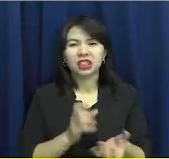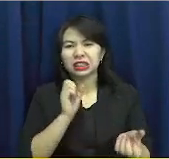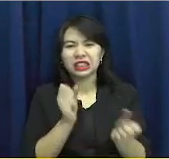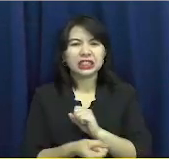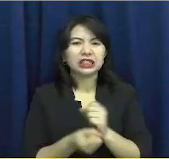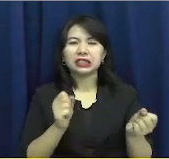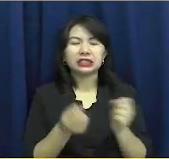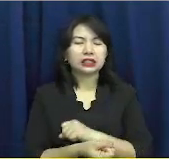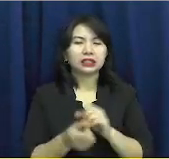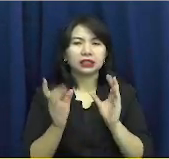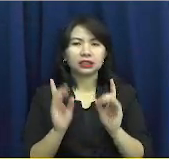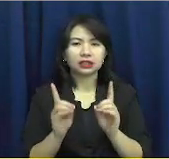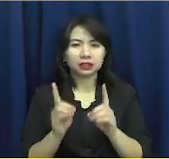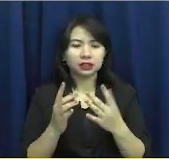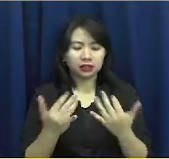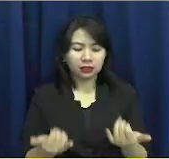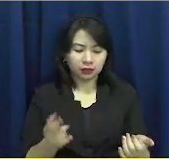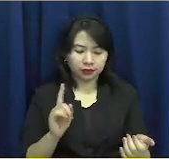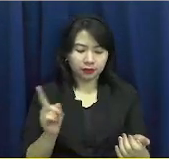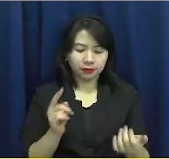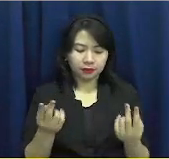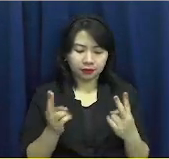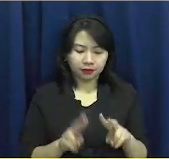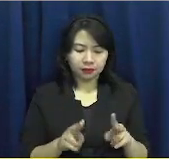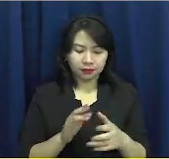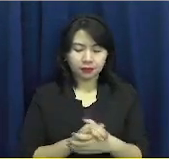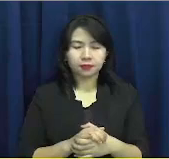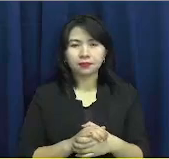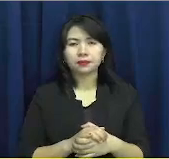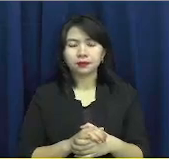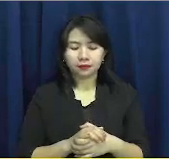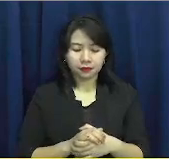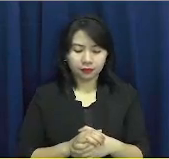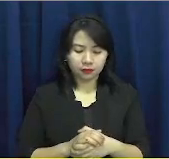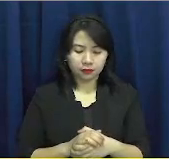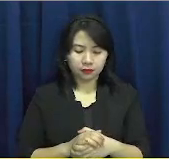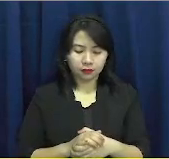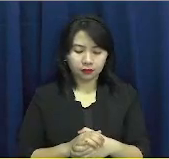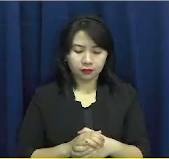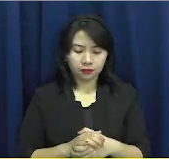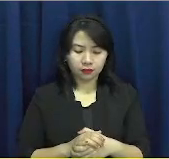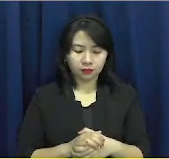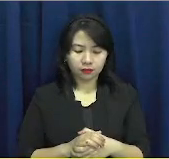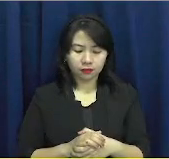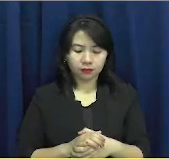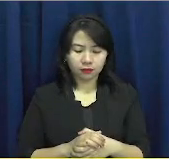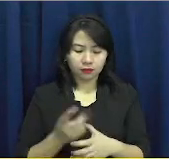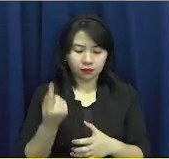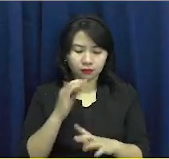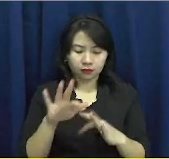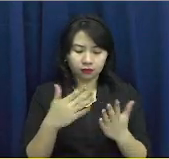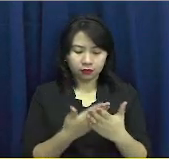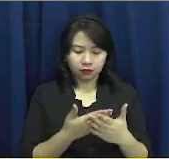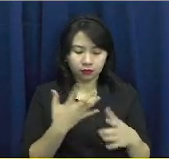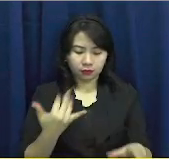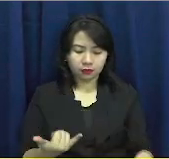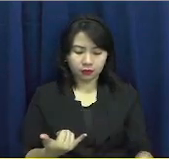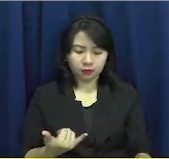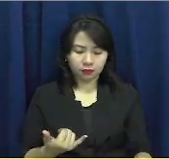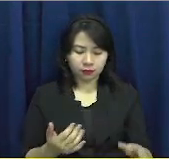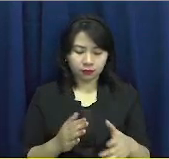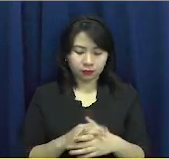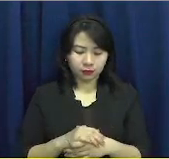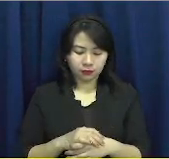pong nangyayari sa kanila. Ano po yun? Well, ayan na. You see? Andiyan po sila sa pagkakataon na kung